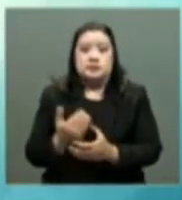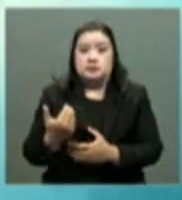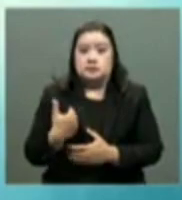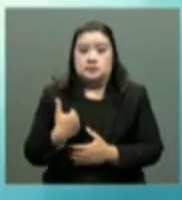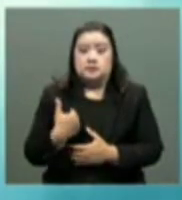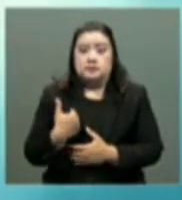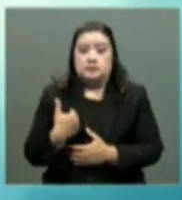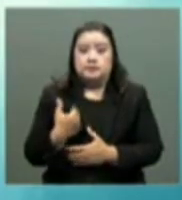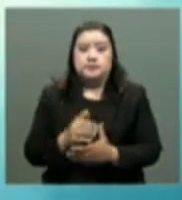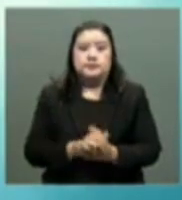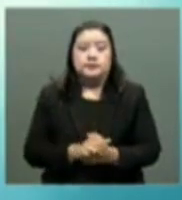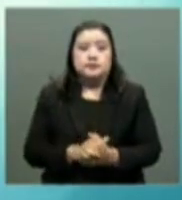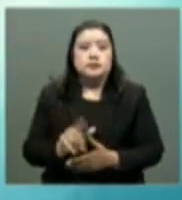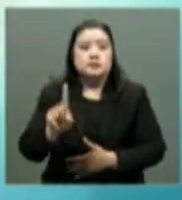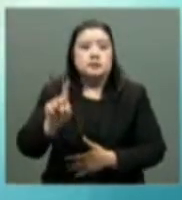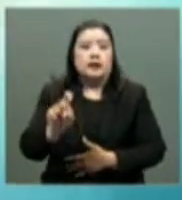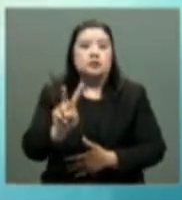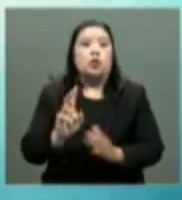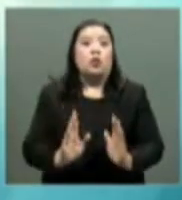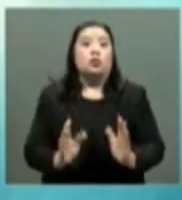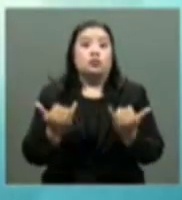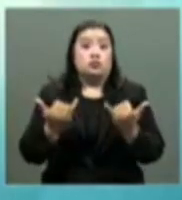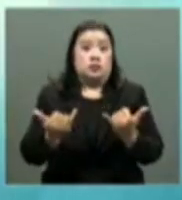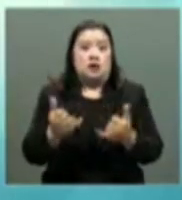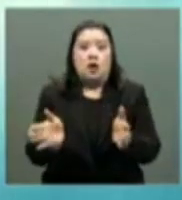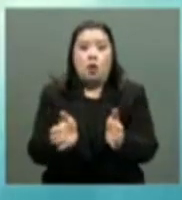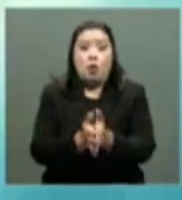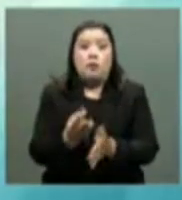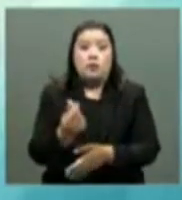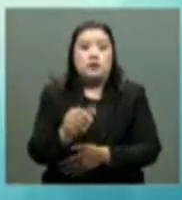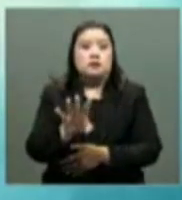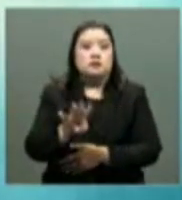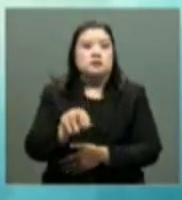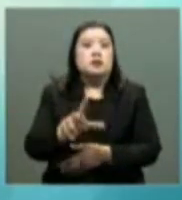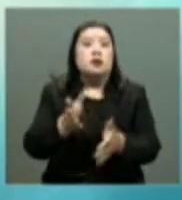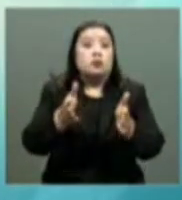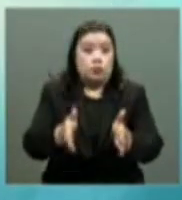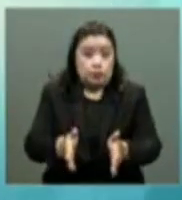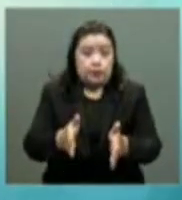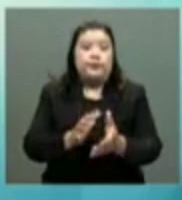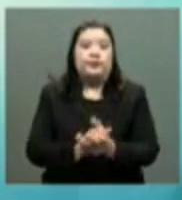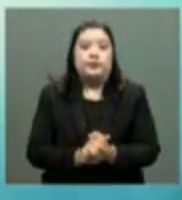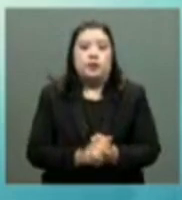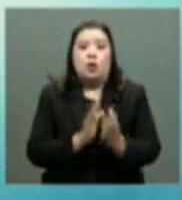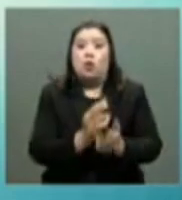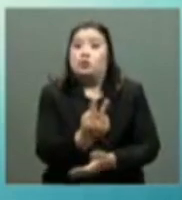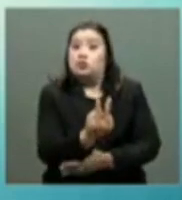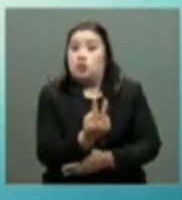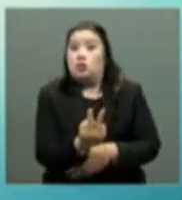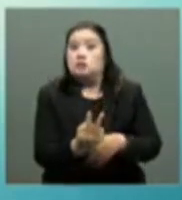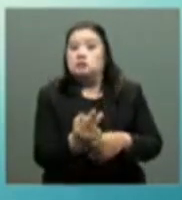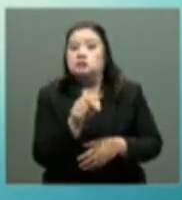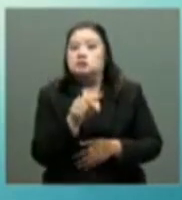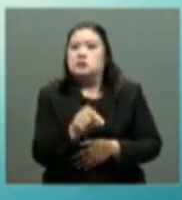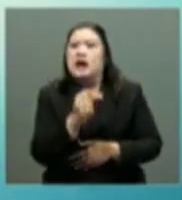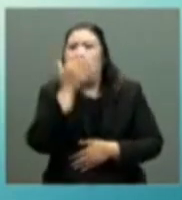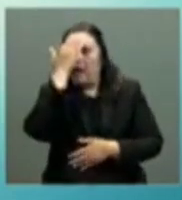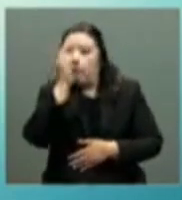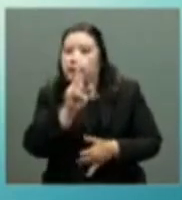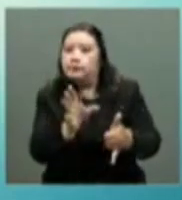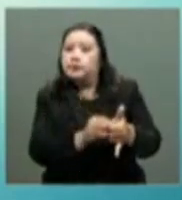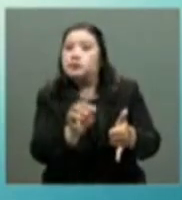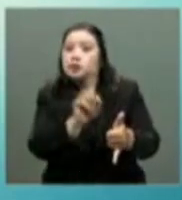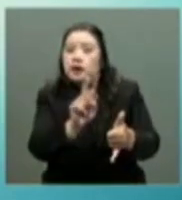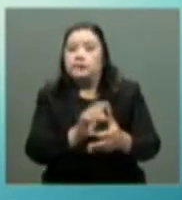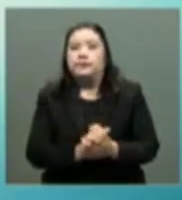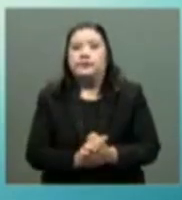รายประทานโทษ2รายในวันนี้ทำให้รวมกันเป็น43รายนี้2รายนี้มีรายละเอียดอย่างไรบ้างนะครับร